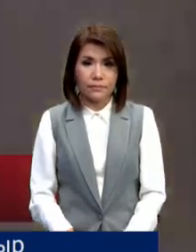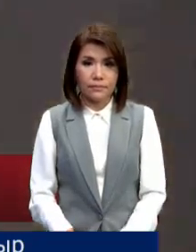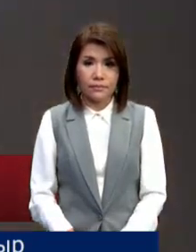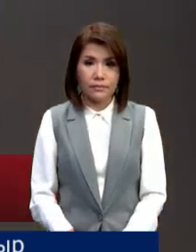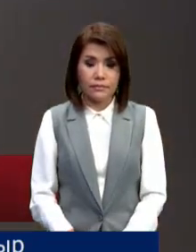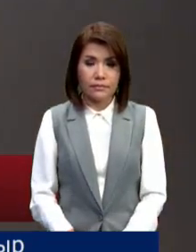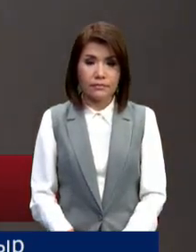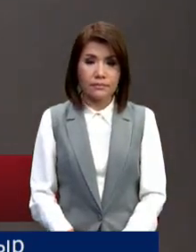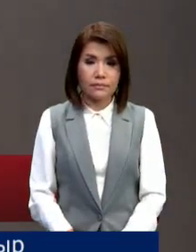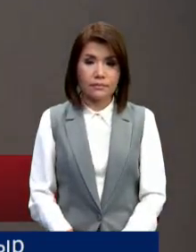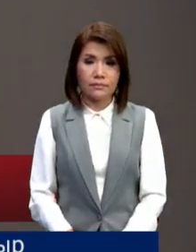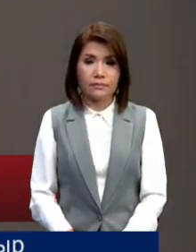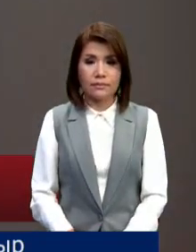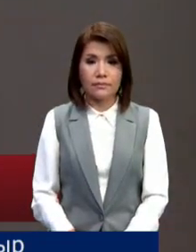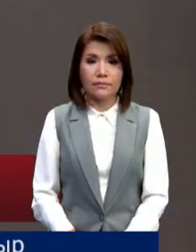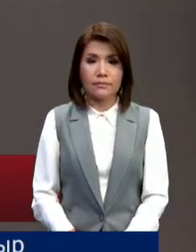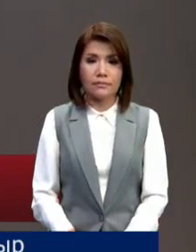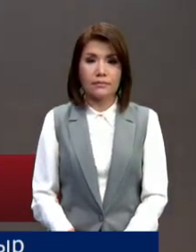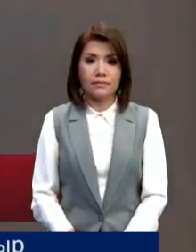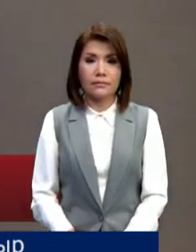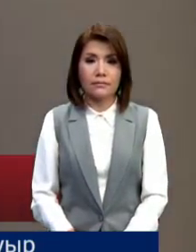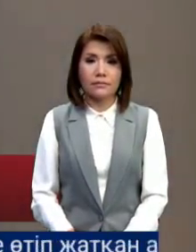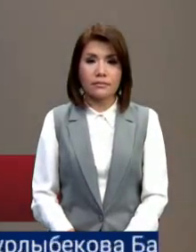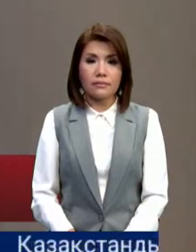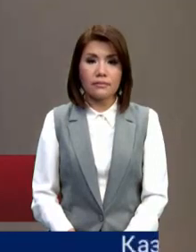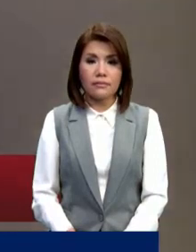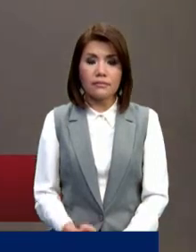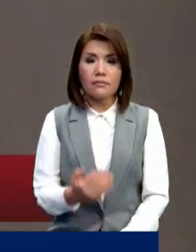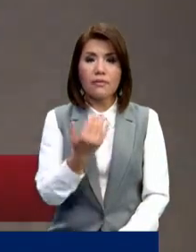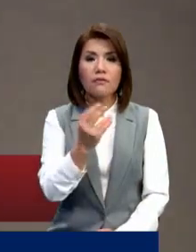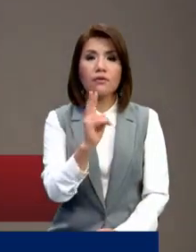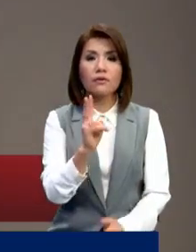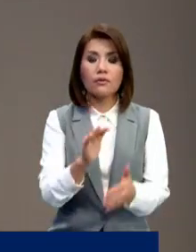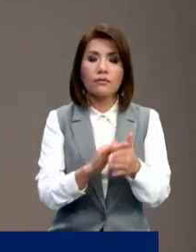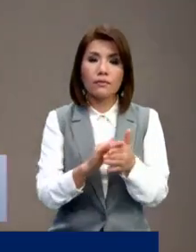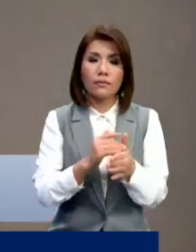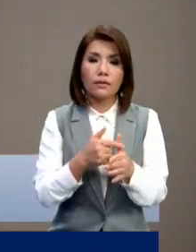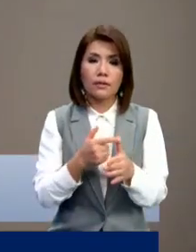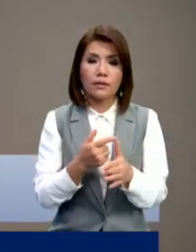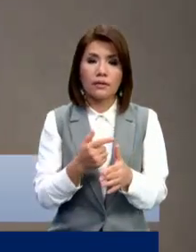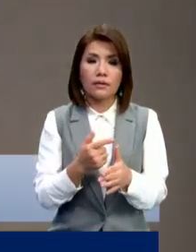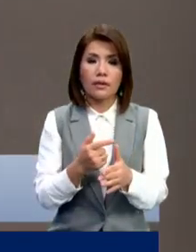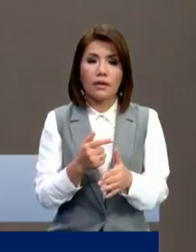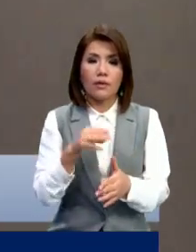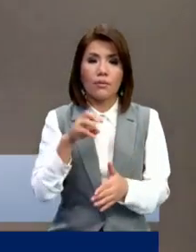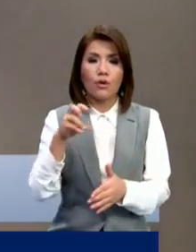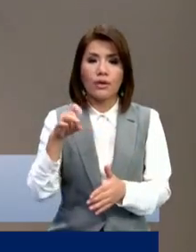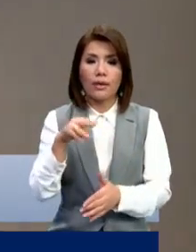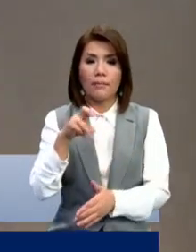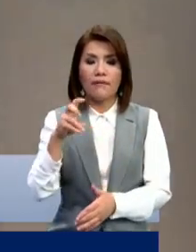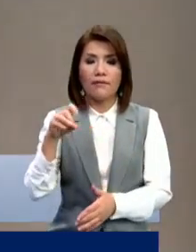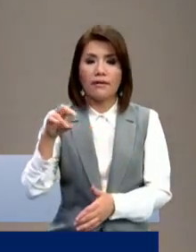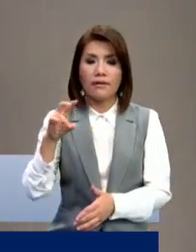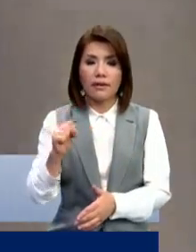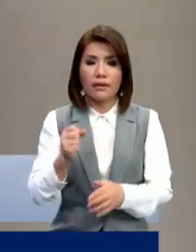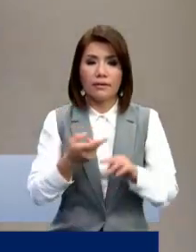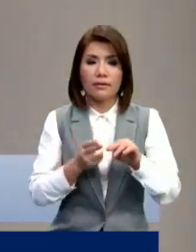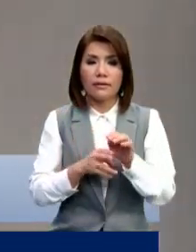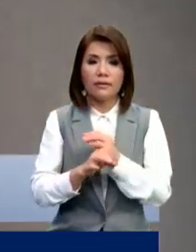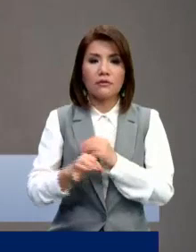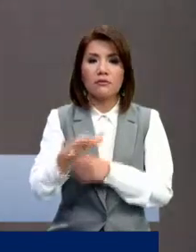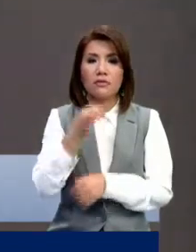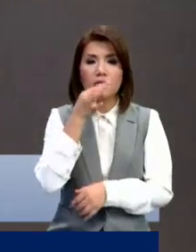Нет, зачем вы обманываете? Скажите фамилию, кто вы вообще? Павленок Петр Игоревич. Откуда? Аппарат Акима области. А что